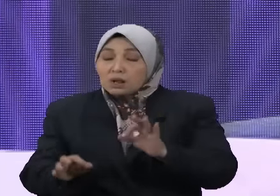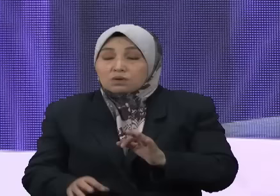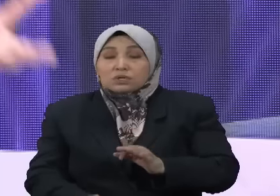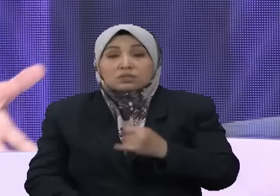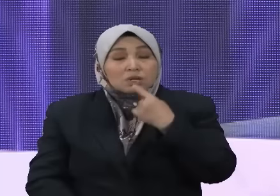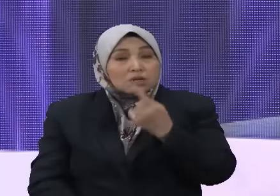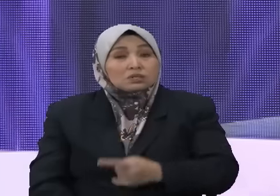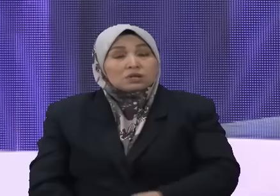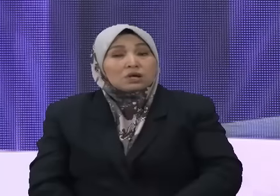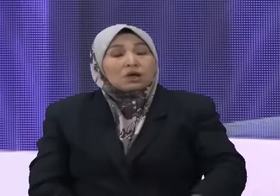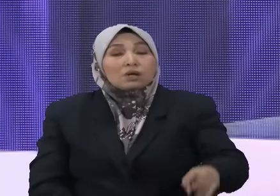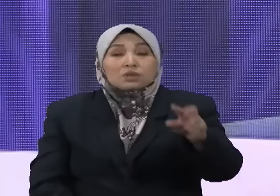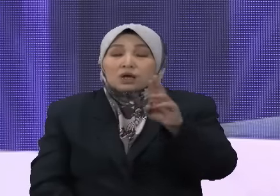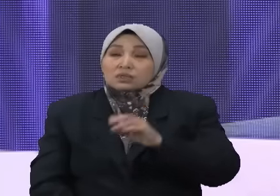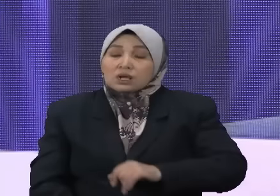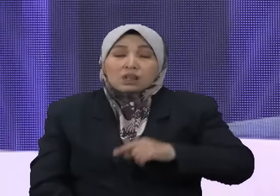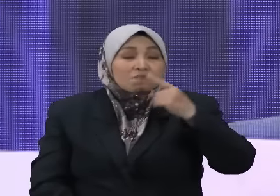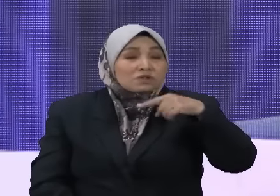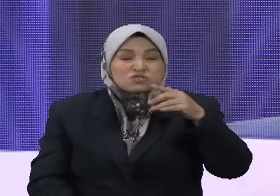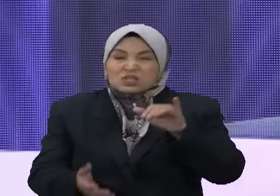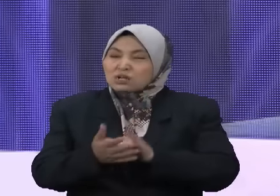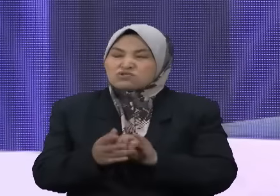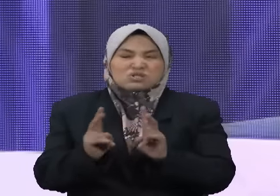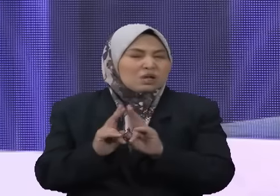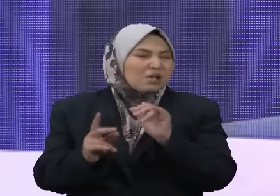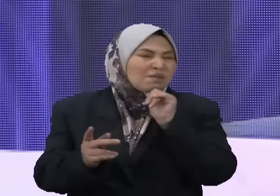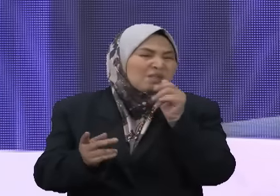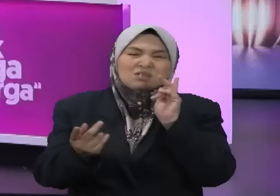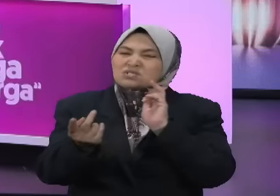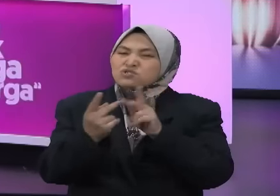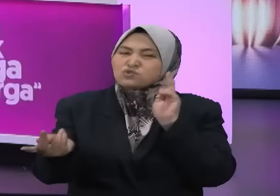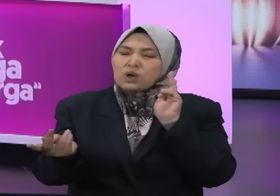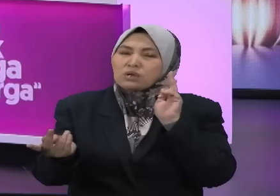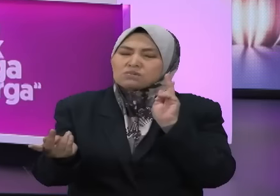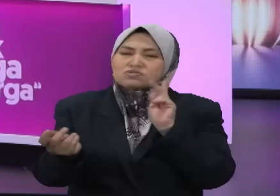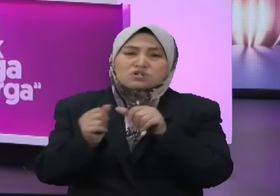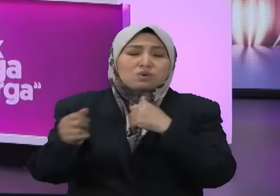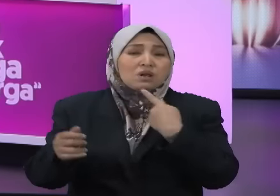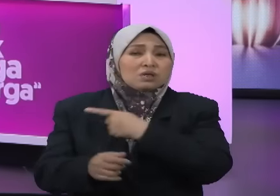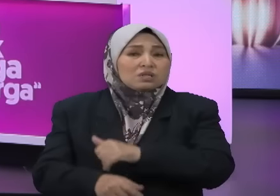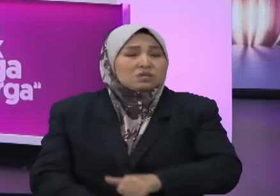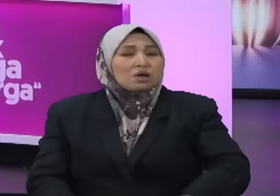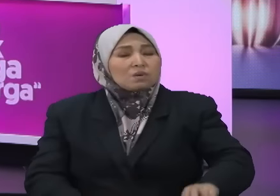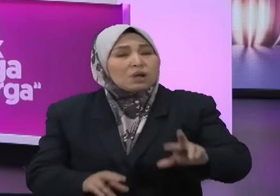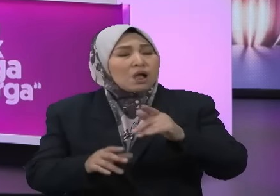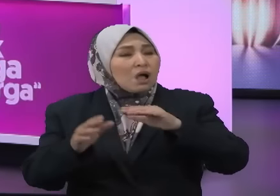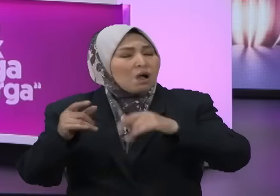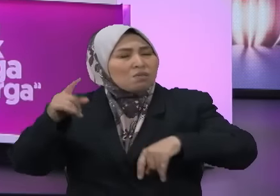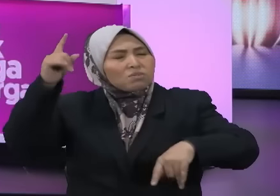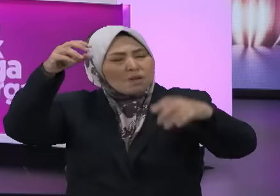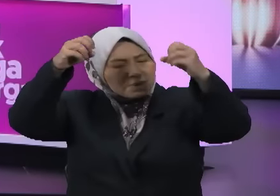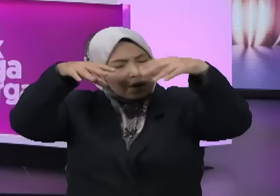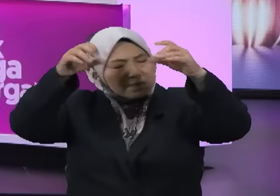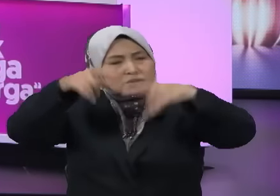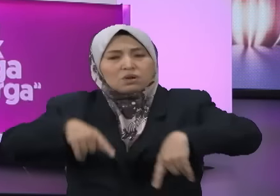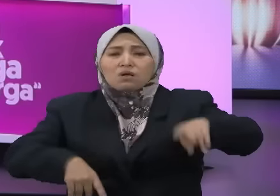rest in peace ke lafaz-lafaz begini adalah sangat tidak sesuai sebenarnya jauh sekali kalau kita sebut Moga Allah merahmati kamu